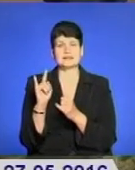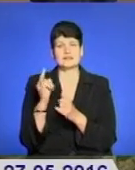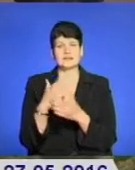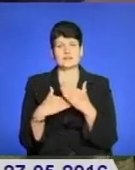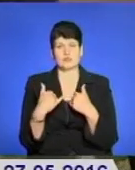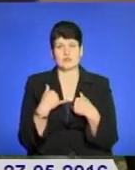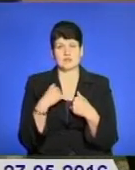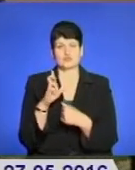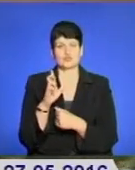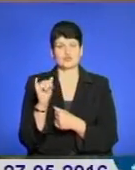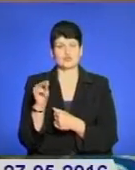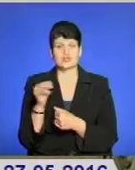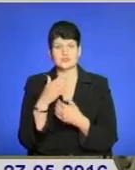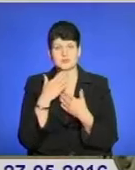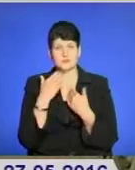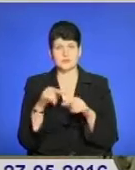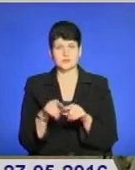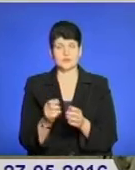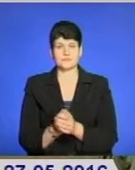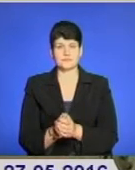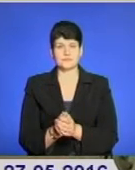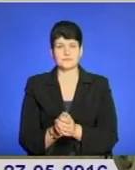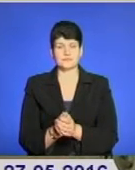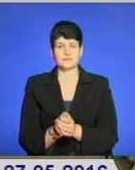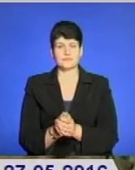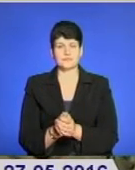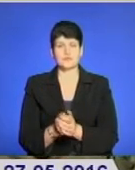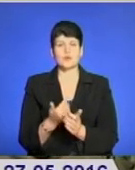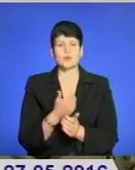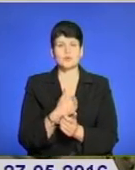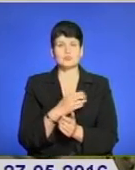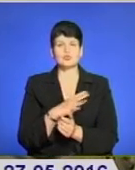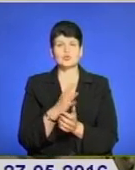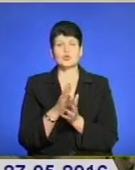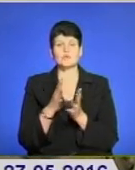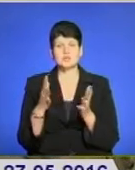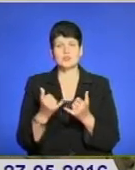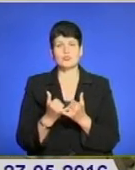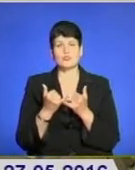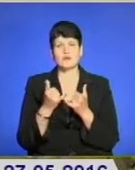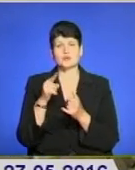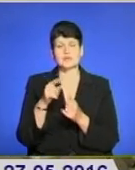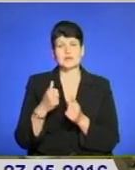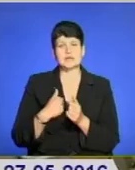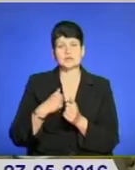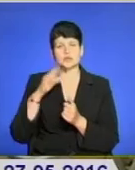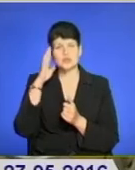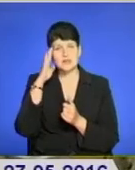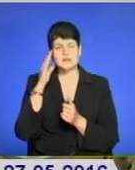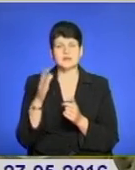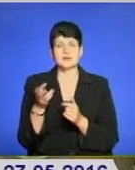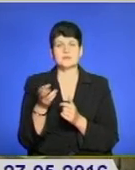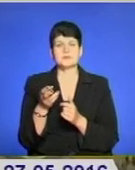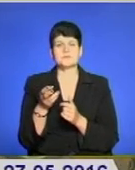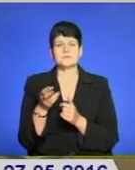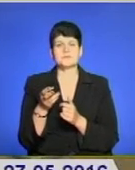нас в Бучачі немає такого. Хочеться, щоб було більше поваги до тих солдатів, що вони звертаються на всі,